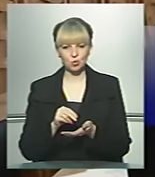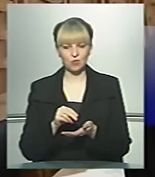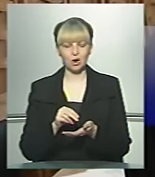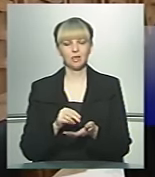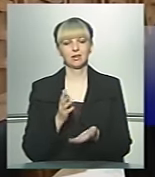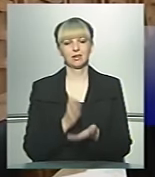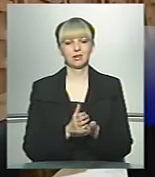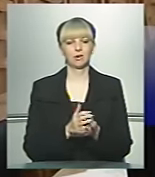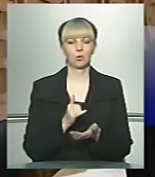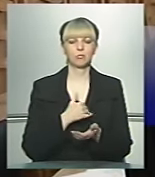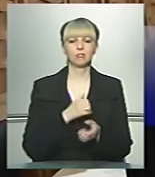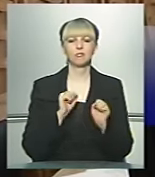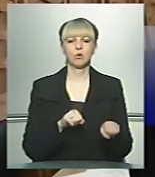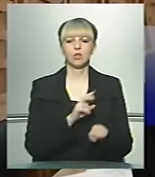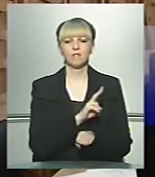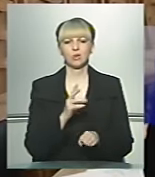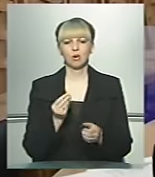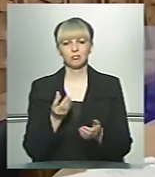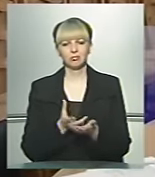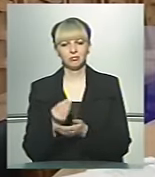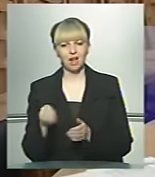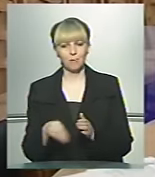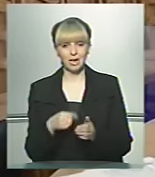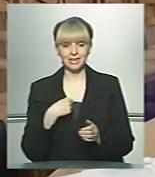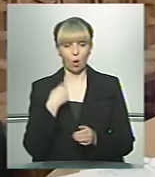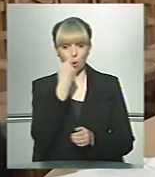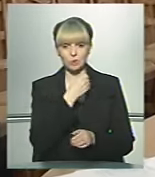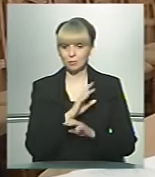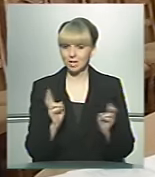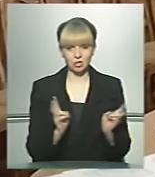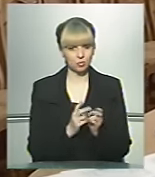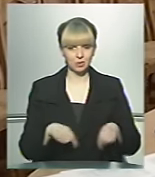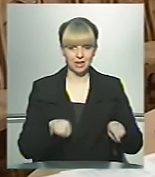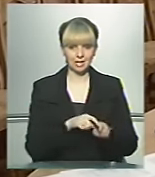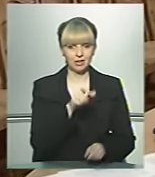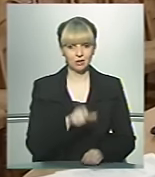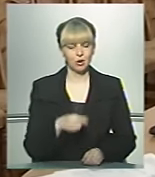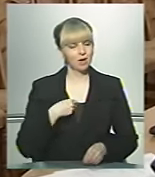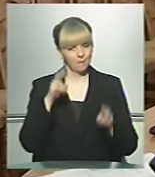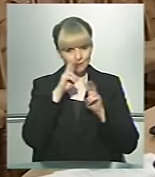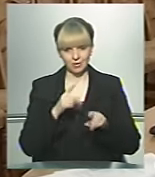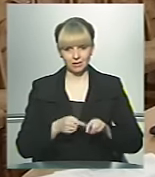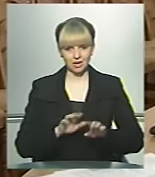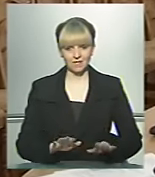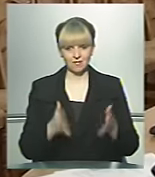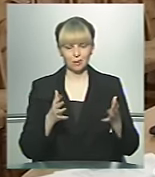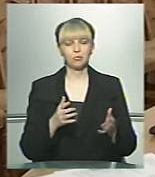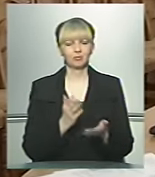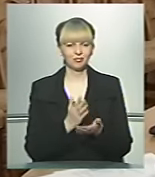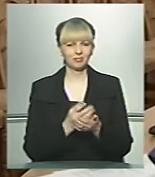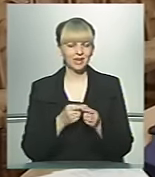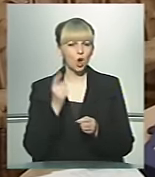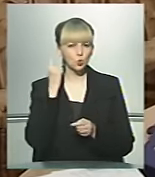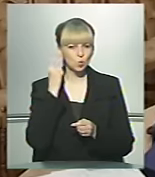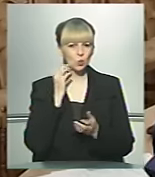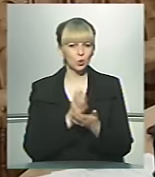є, можливо, хтось платить хабарі, хоча я особисто не зустрічала таких людей, не знаю про такі випадки, але ходять там такі